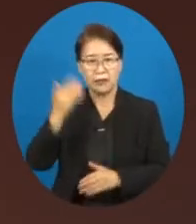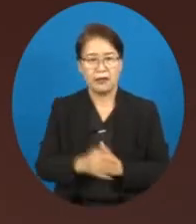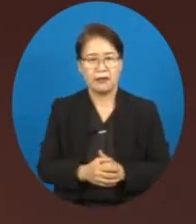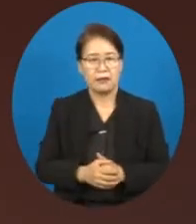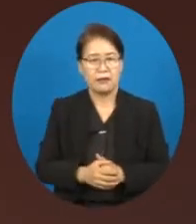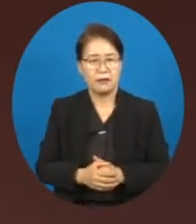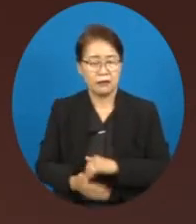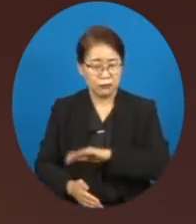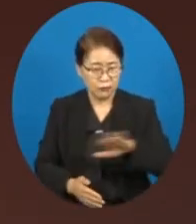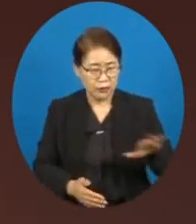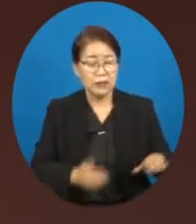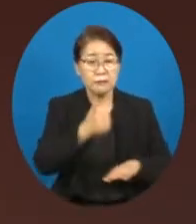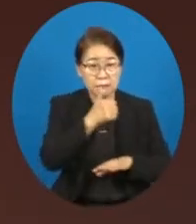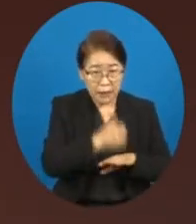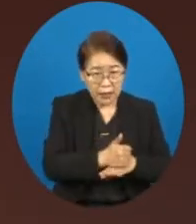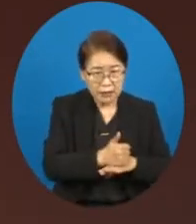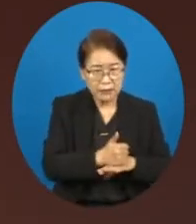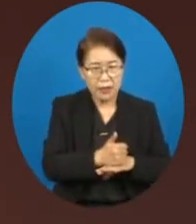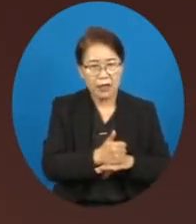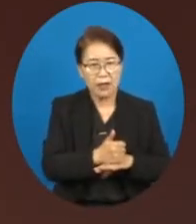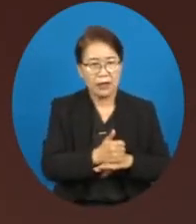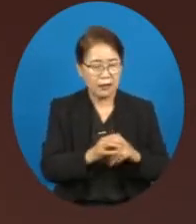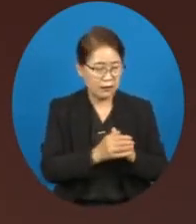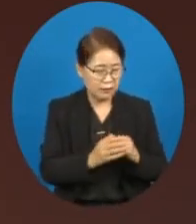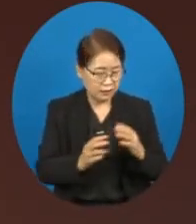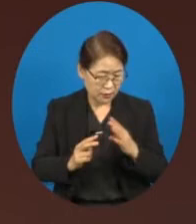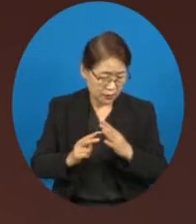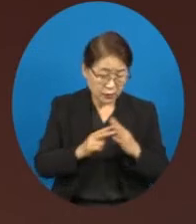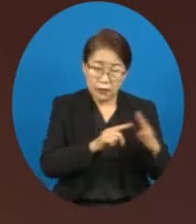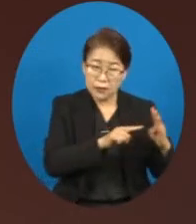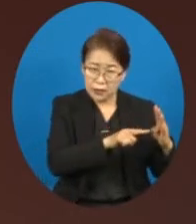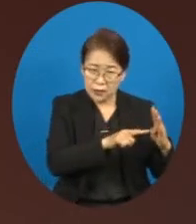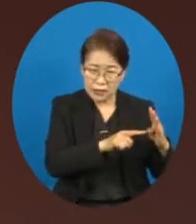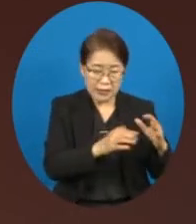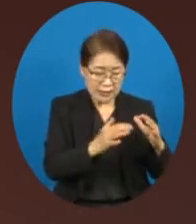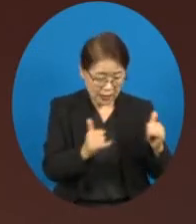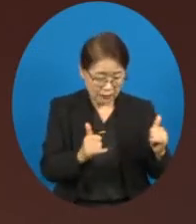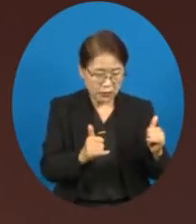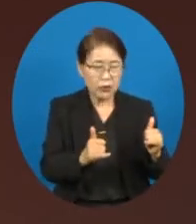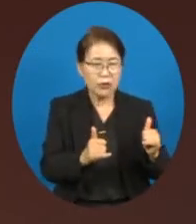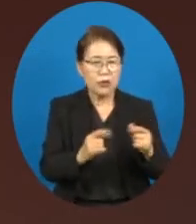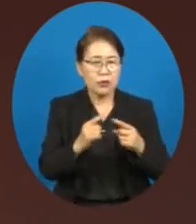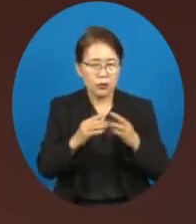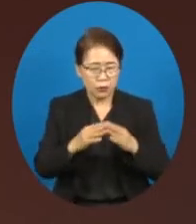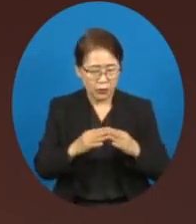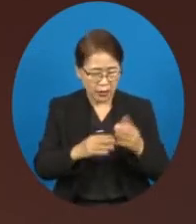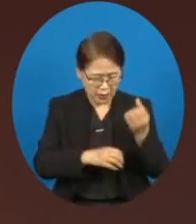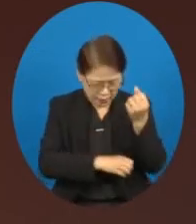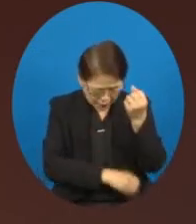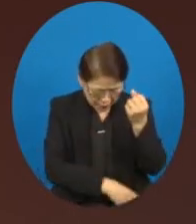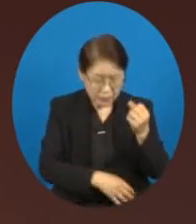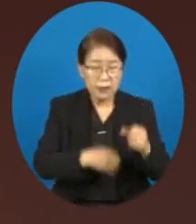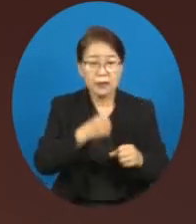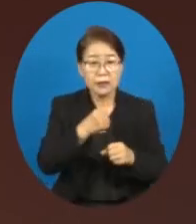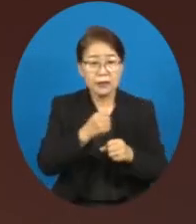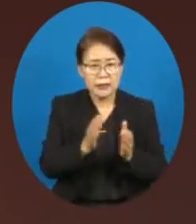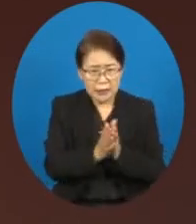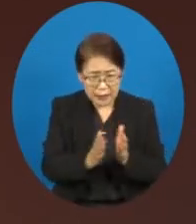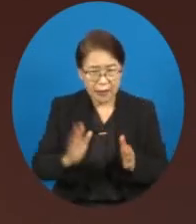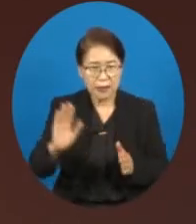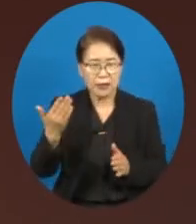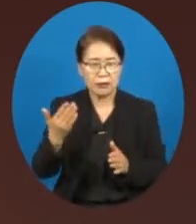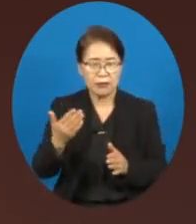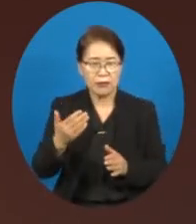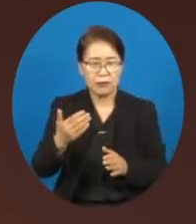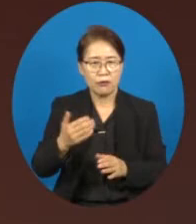그리고 우리는 마침내 이 수룹바벨을 통하여 성전의 기초를 놓게 하시고 마침내 수룹바벨을 통하여